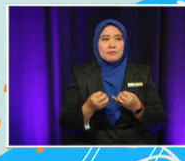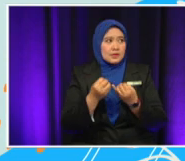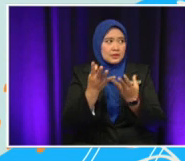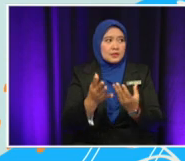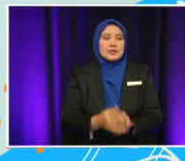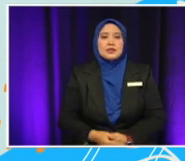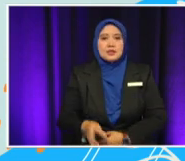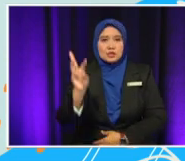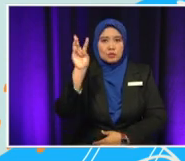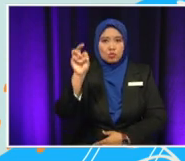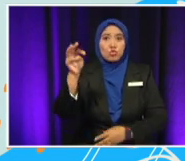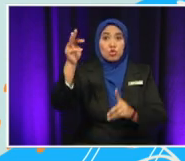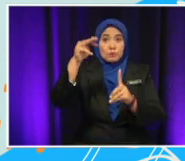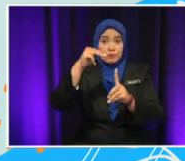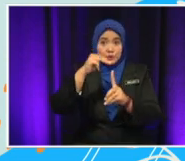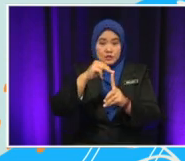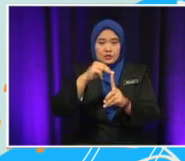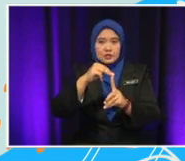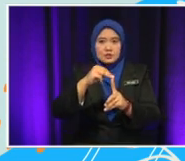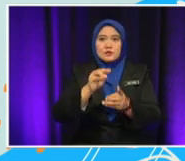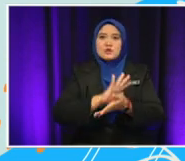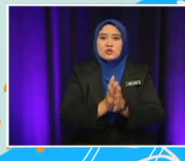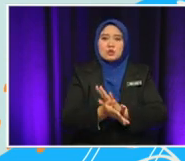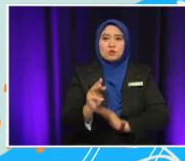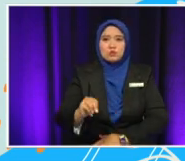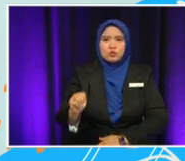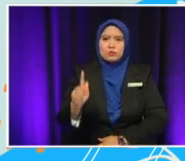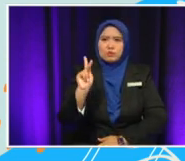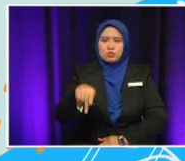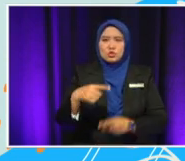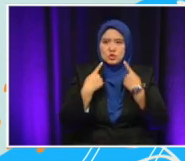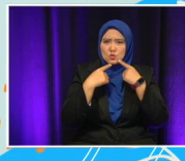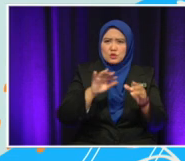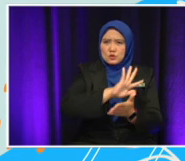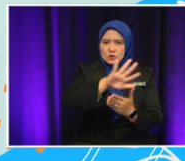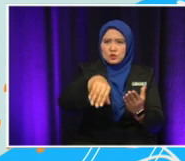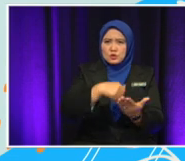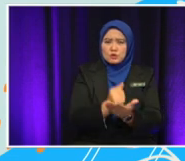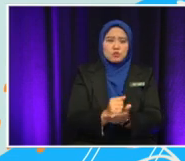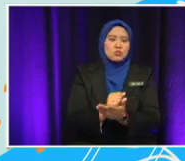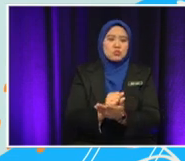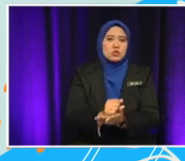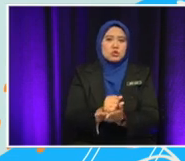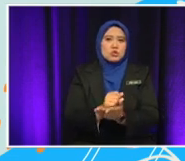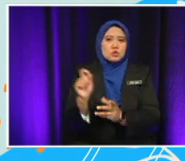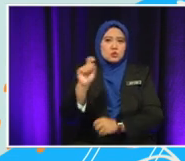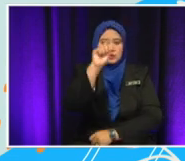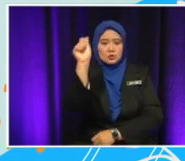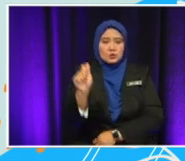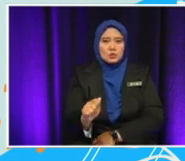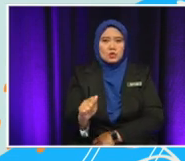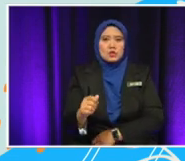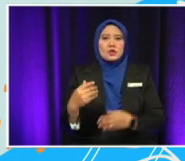adalah 60 marka jadi murid perlu jawab ke semua soal Lan bagi setiap soal dan terdiri dari